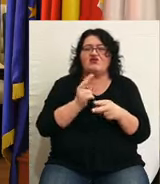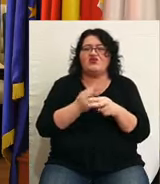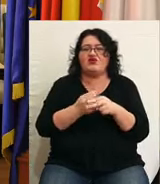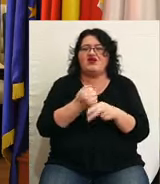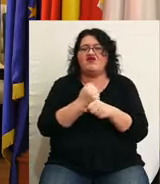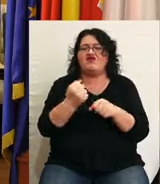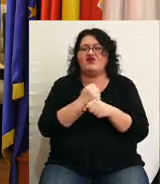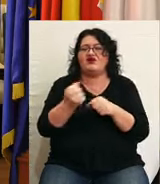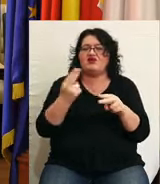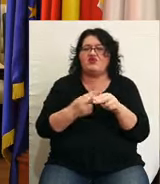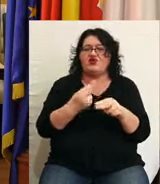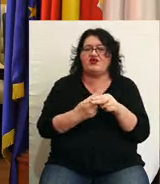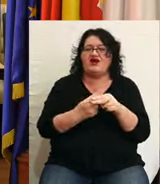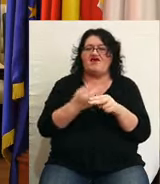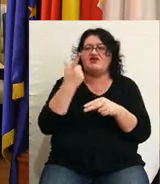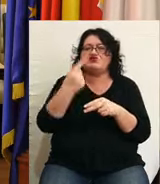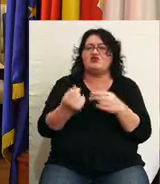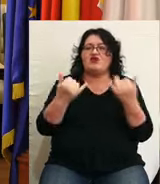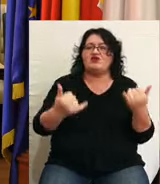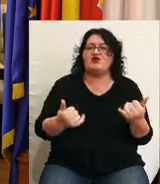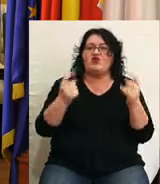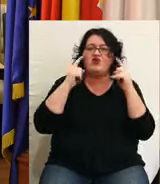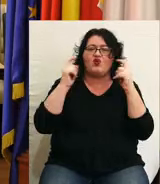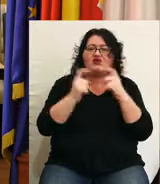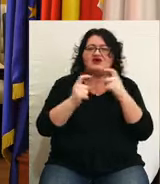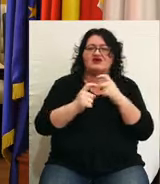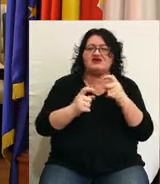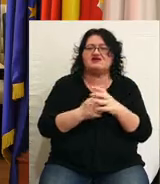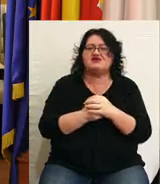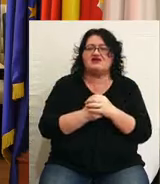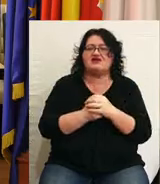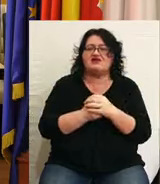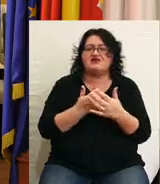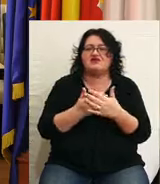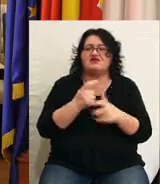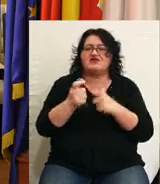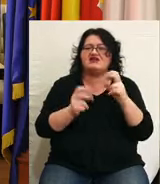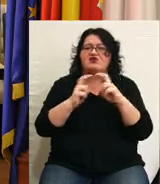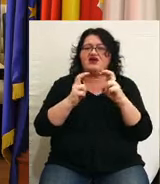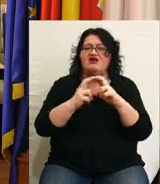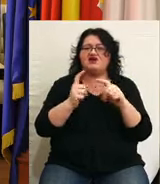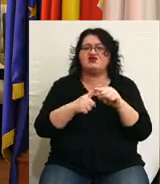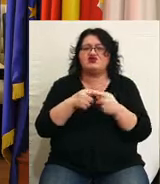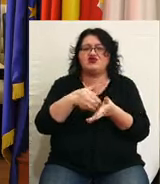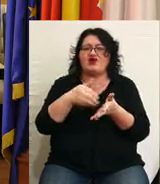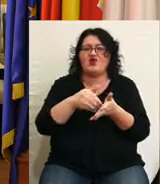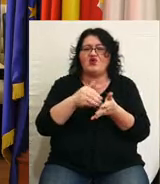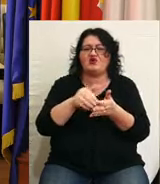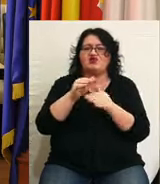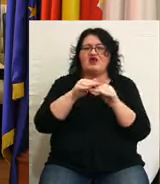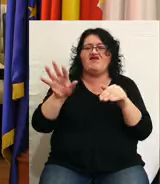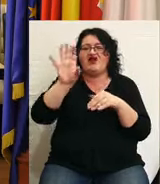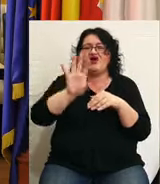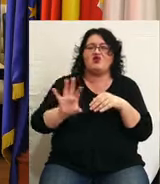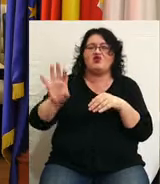foarte bolnav, se suprapune acum cu o criză de energie și de costuri la nivel